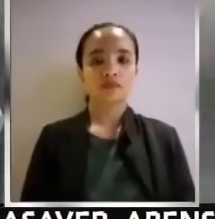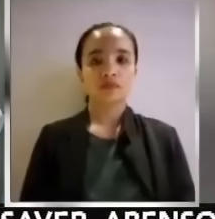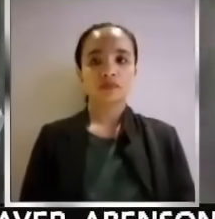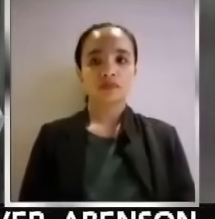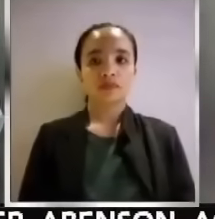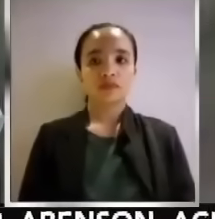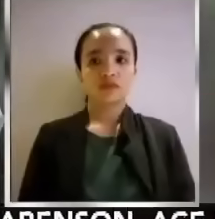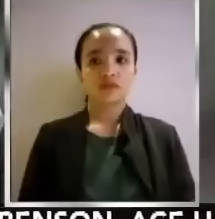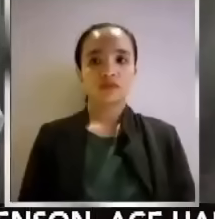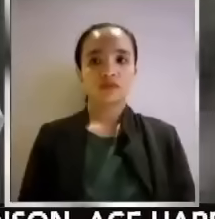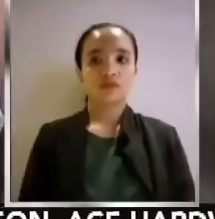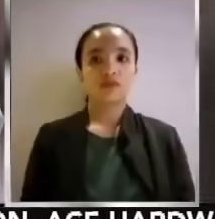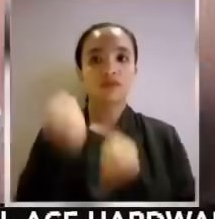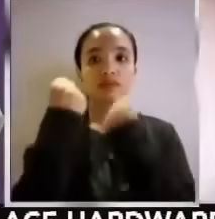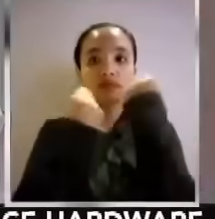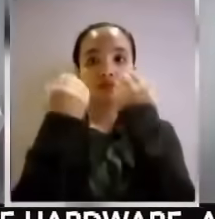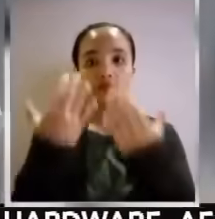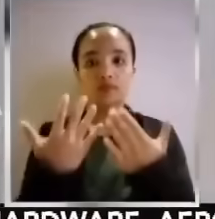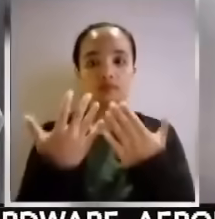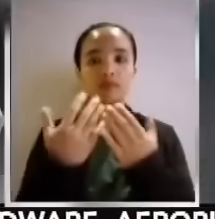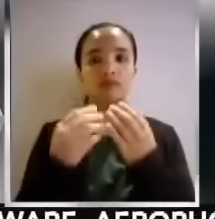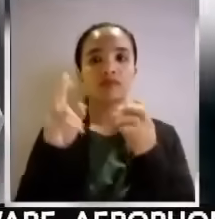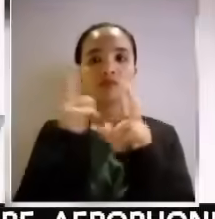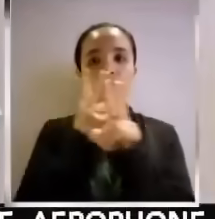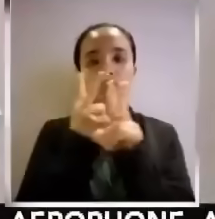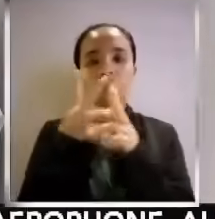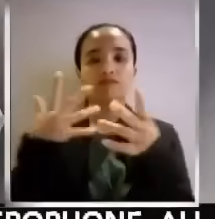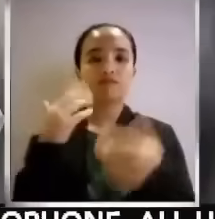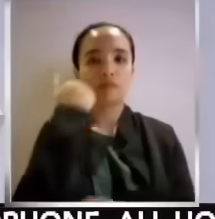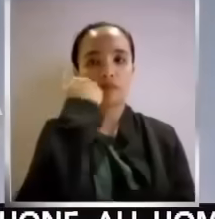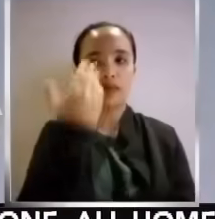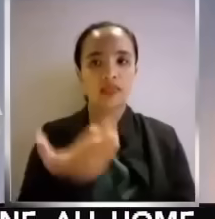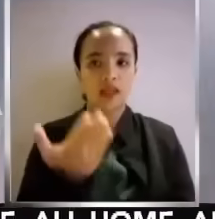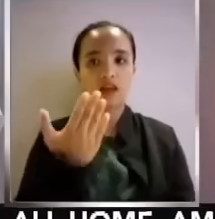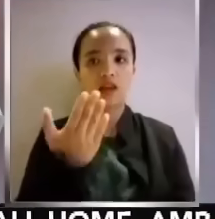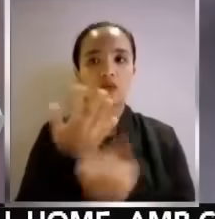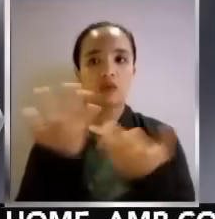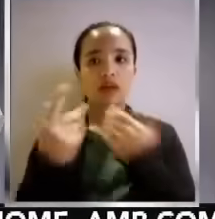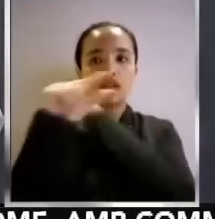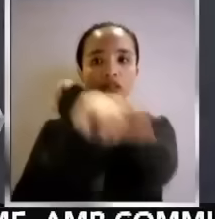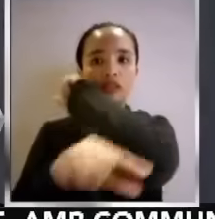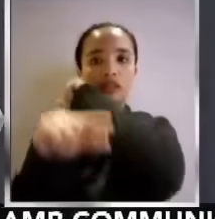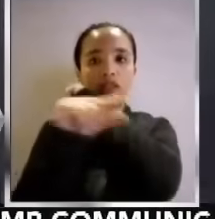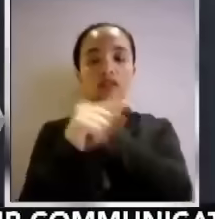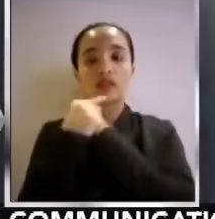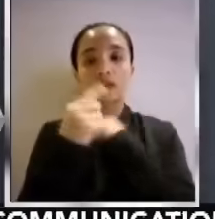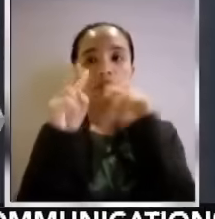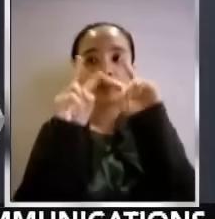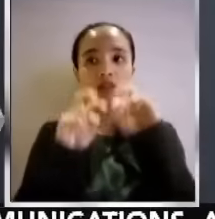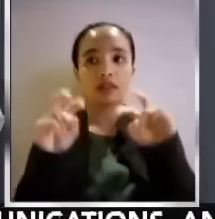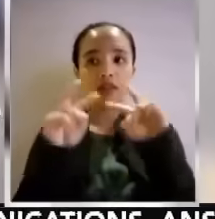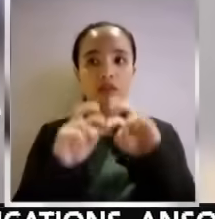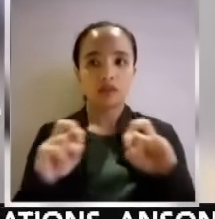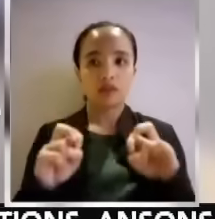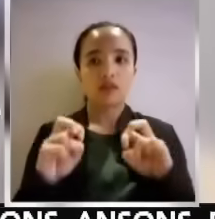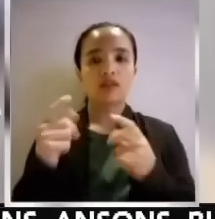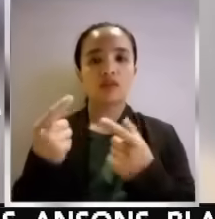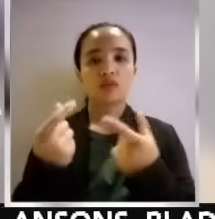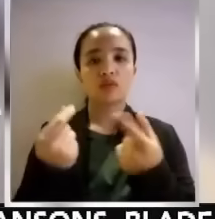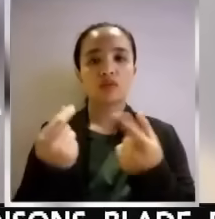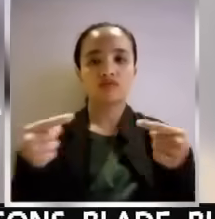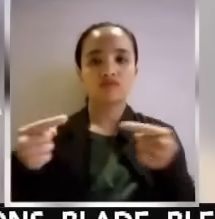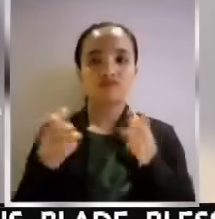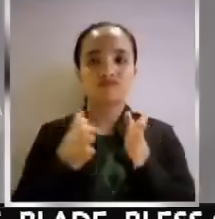Driver at pasahero ng van patay ng sumalpok sa isang truck sa Calawag, Quezon. Base sa investigasyon, nang-agaw raw ng linya ang van at bumangga